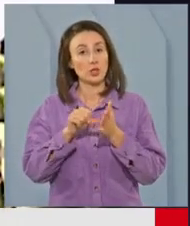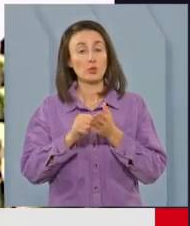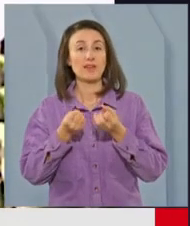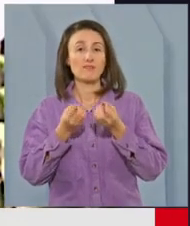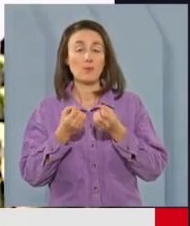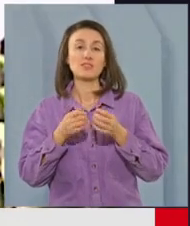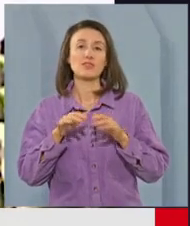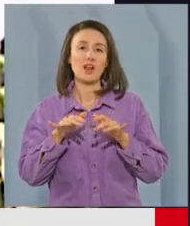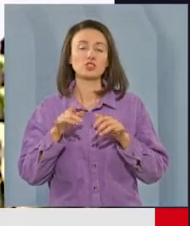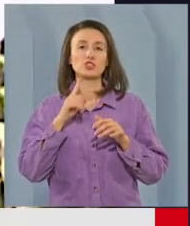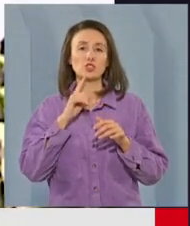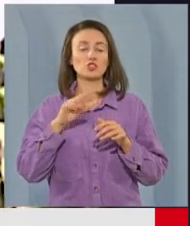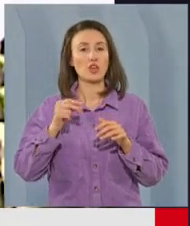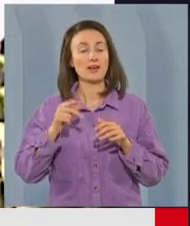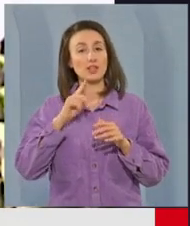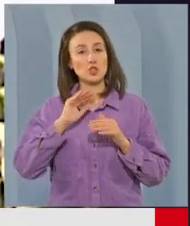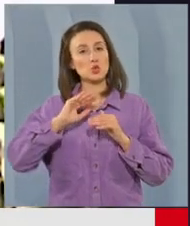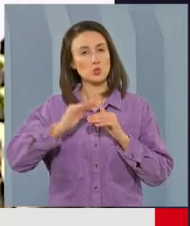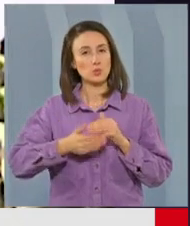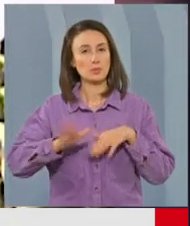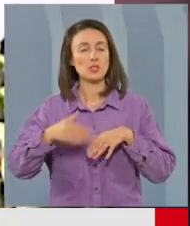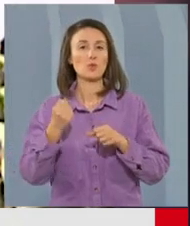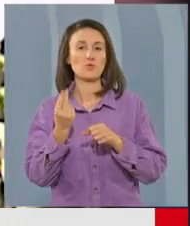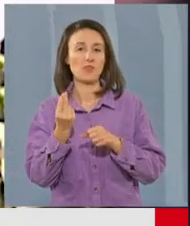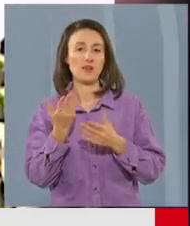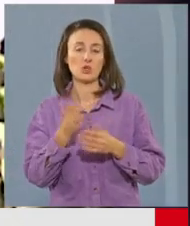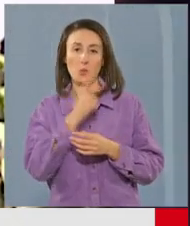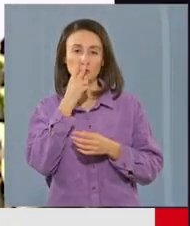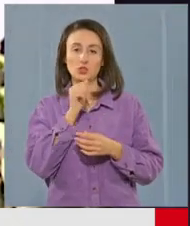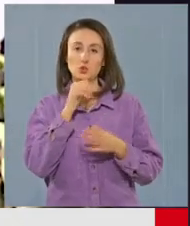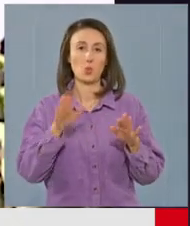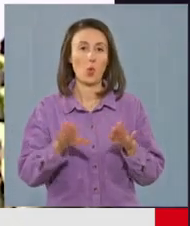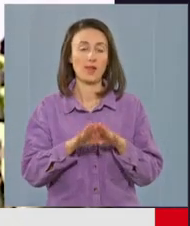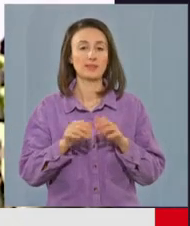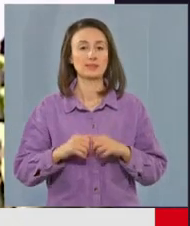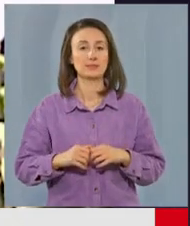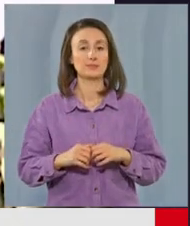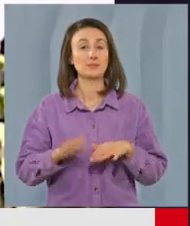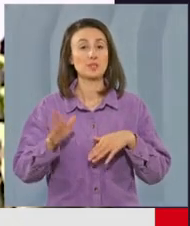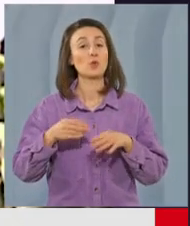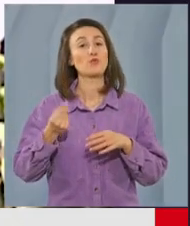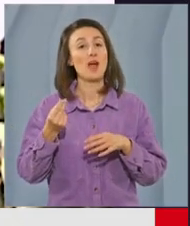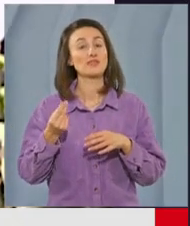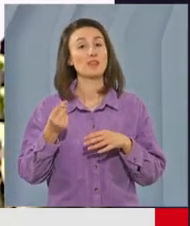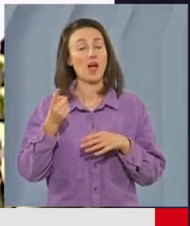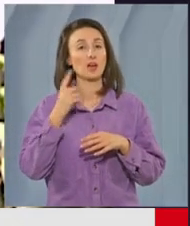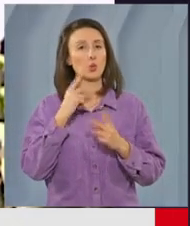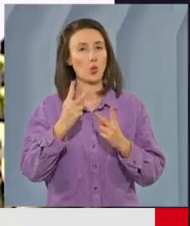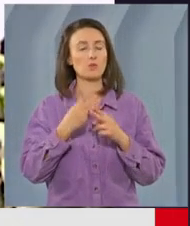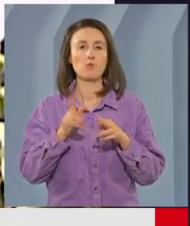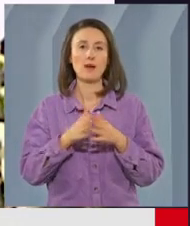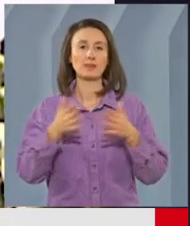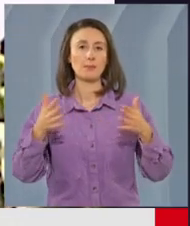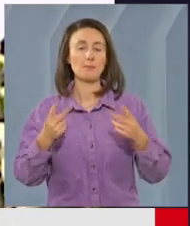Informații Financiare este sub ordinea Ministerului de Finanțe. Nu știu dacă, nu cred că am văzut pe niciun coleg de la Ministerul de Finanțe, dar Ministerul de Finanțe are un rol